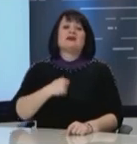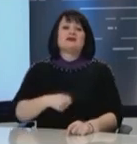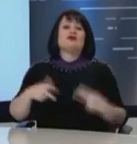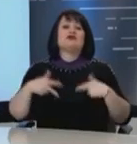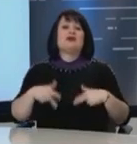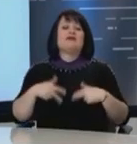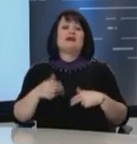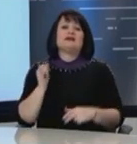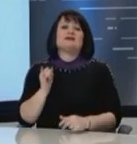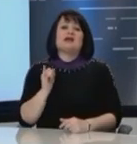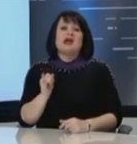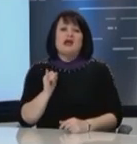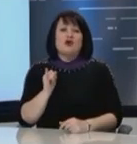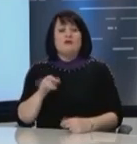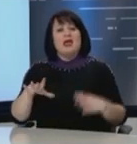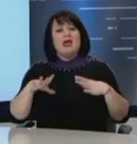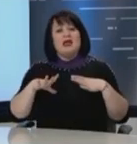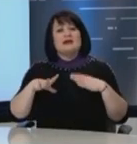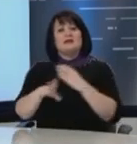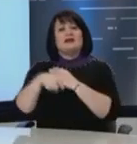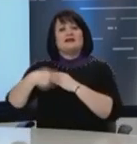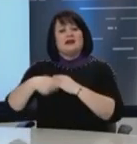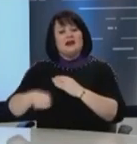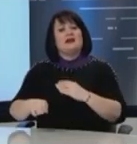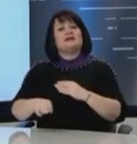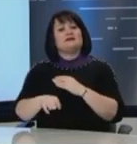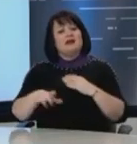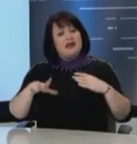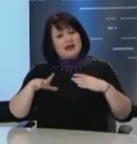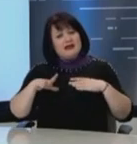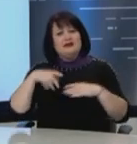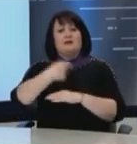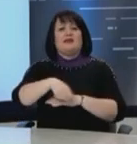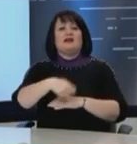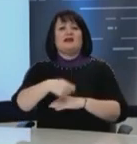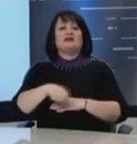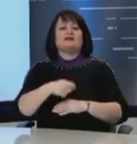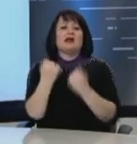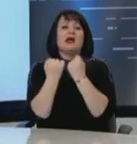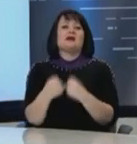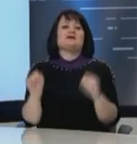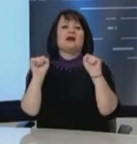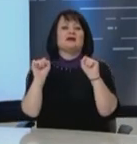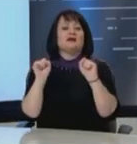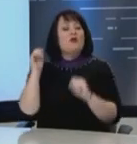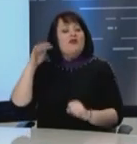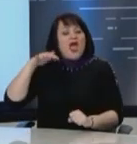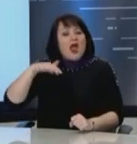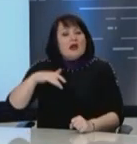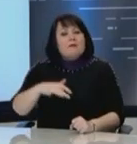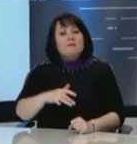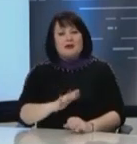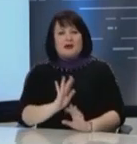κυβέρνηση υπάρχουν ακόμα έντιμοι δικαστικοί και εισαγγελικοί λειτουργοί, ανεπηρέαστοι και ανεξάρτητοι.